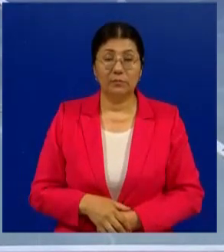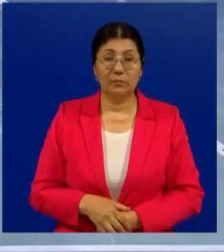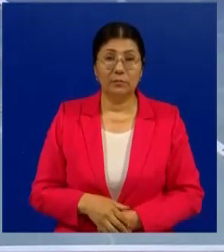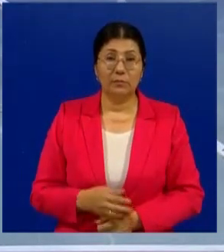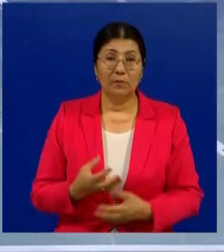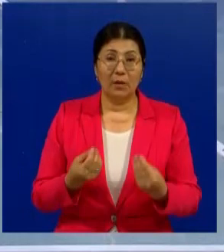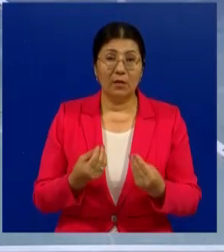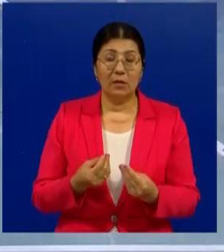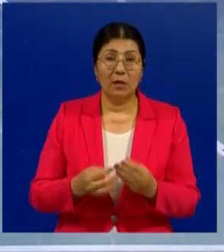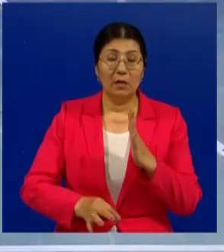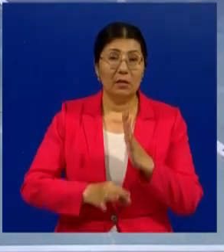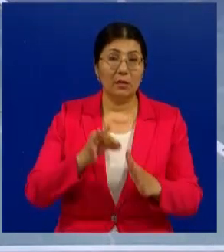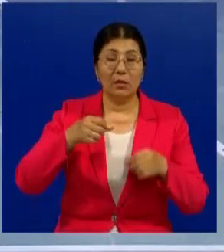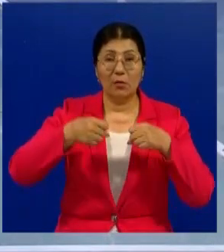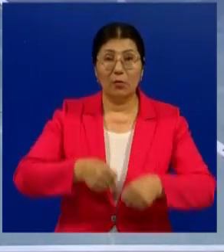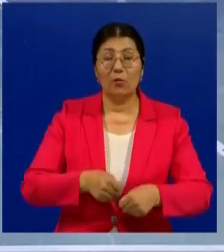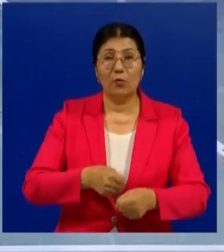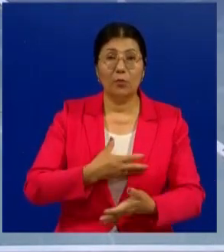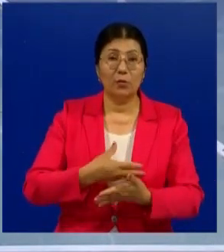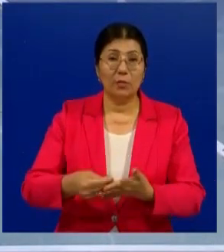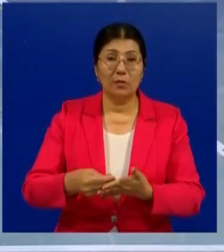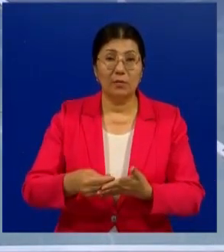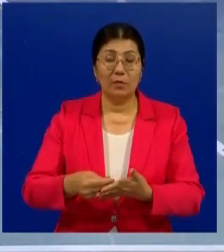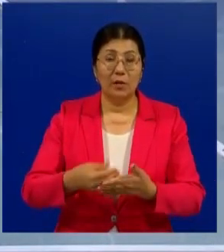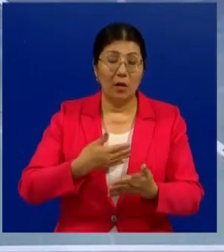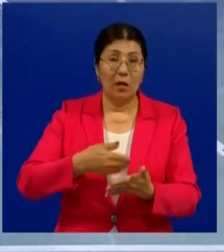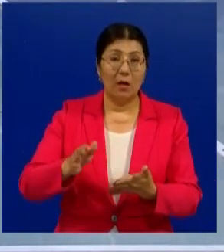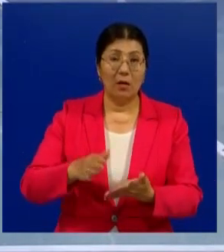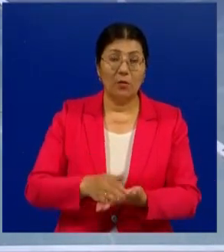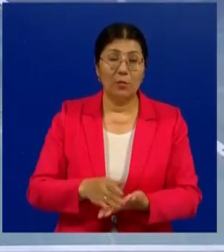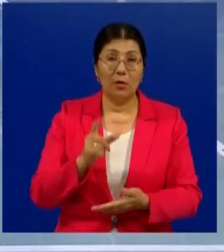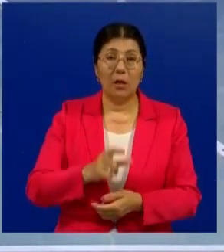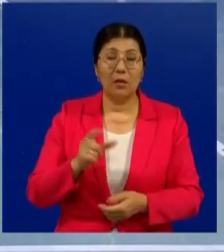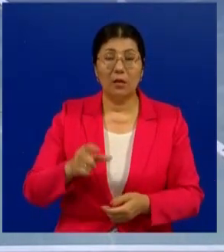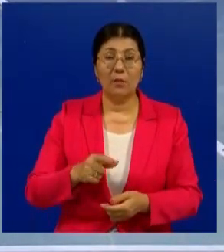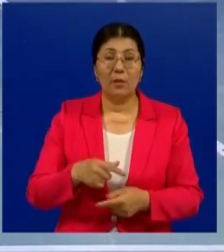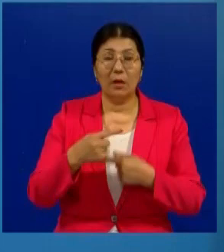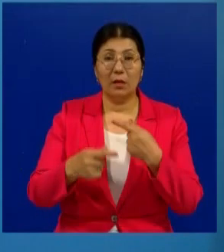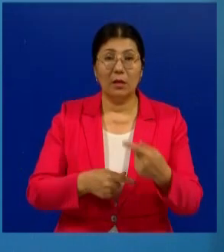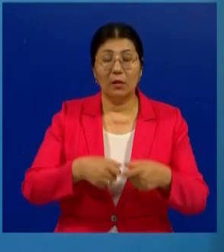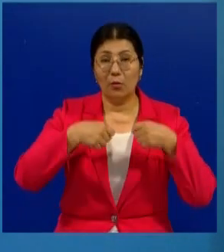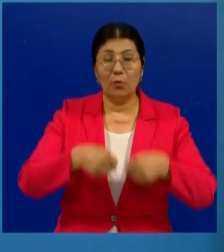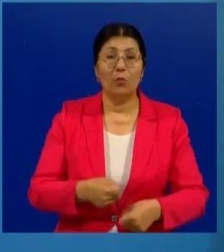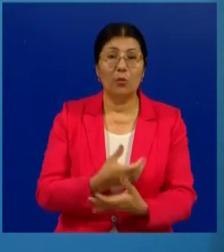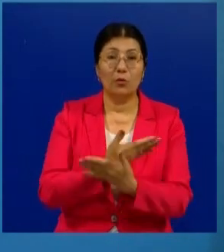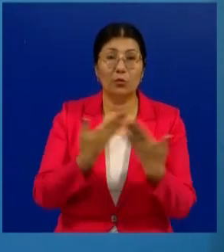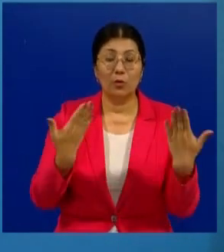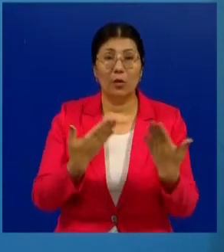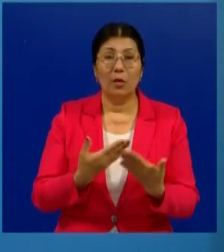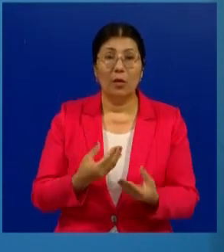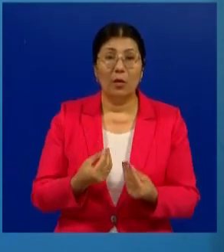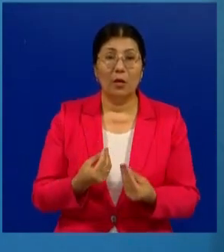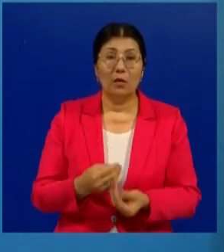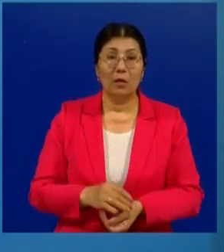Және сайлау құқығының мысалы айырудың өзі білесіз ғой, сайлау құқығының айыру деген сөз ол адам бұдан кейінгі ешқандай да құқығы жоқ деген сөз ғой. Одан ал